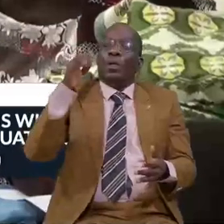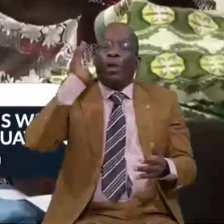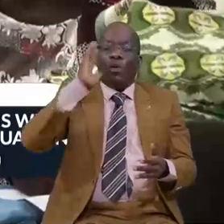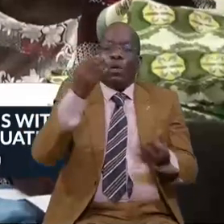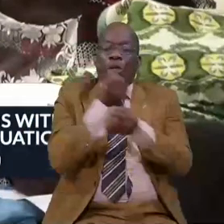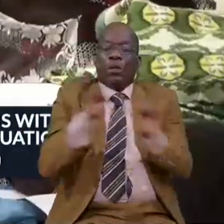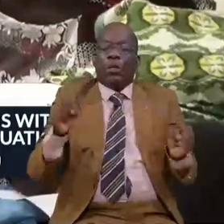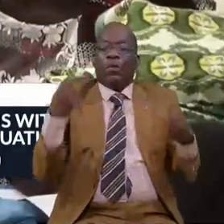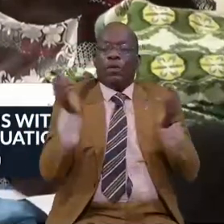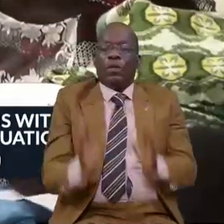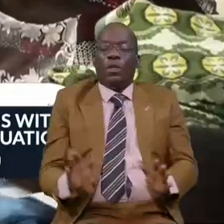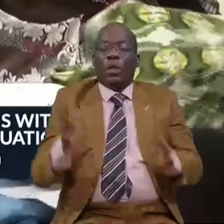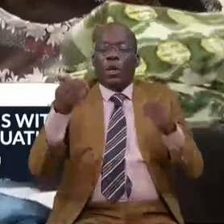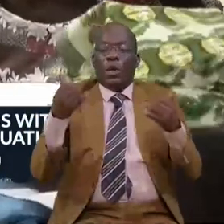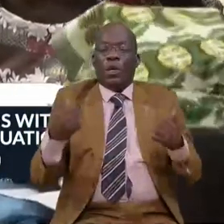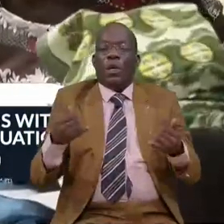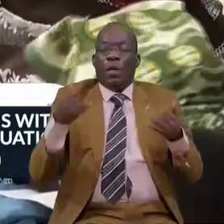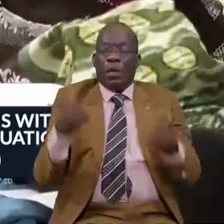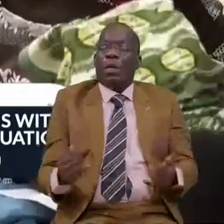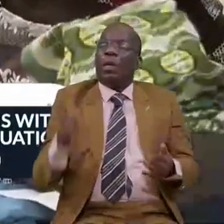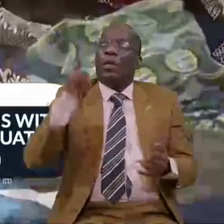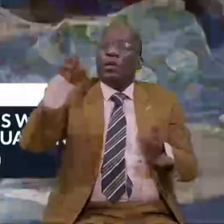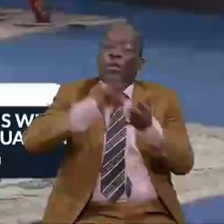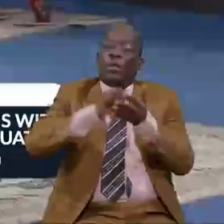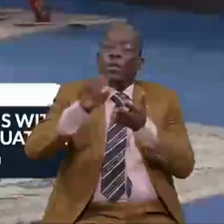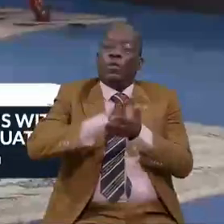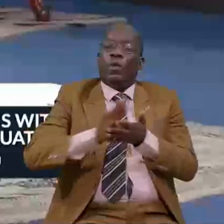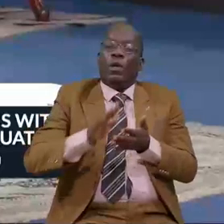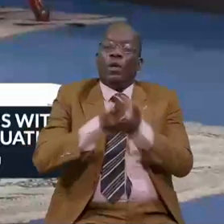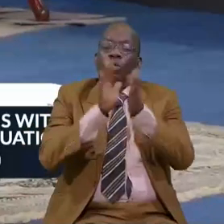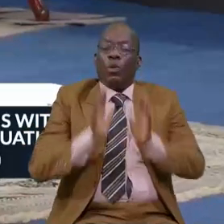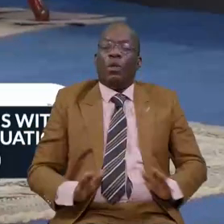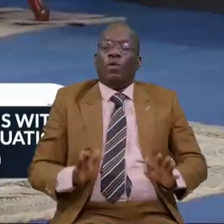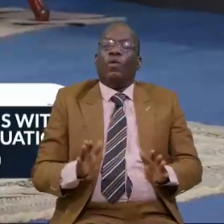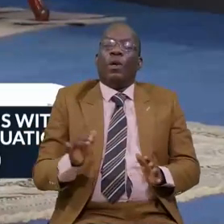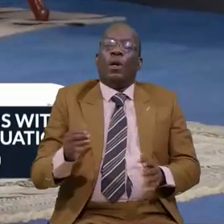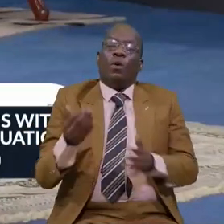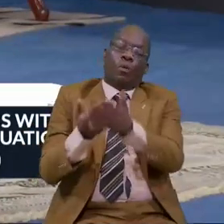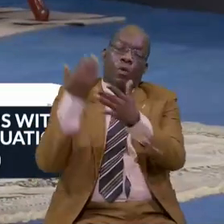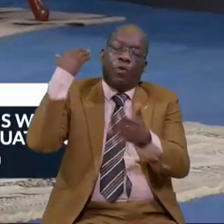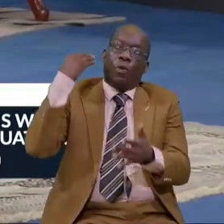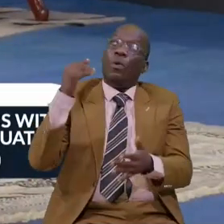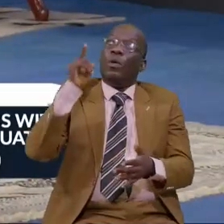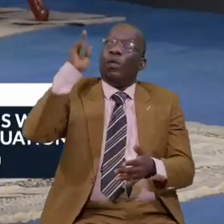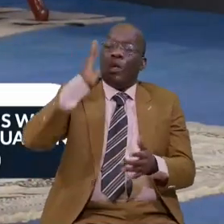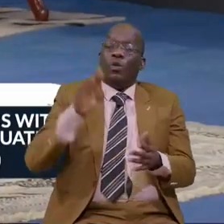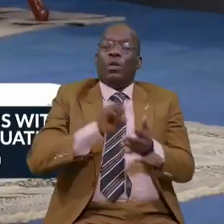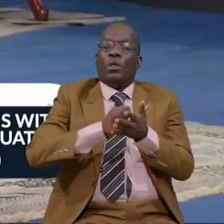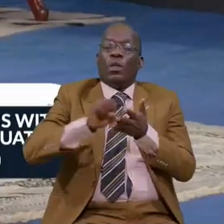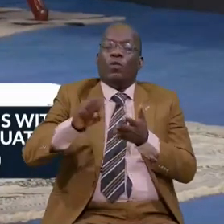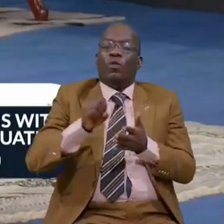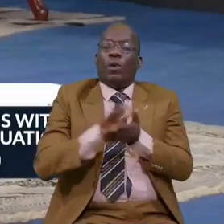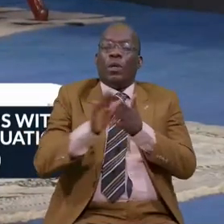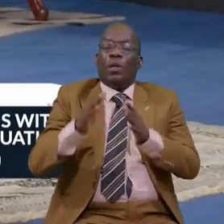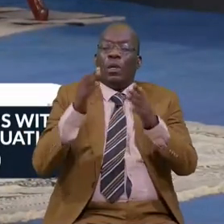les pécheurs par le passé, il sauve les pécheurs aujourd'hui. Il a sanctifié les croyants hier par le